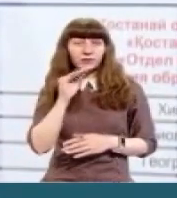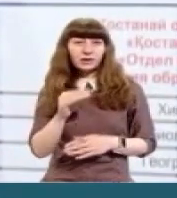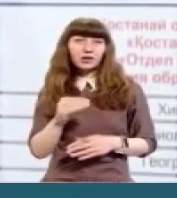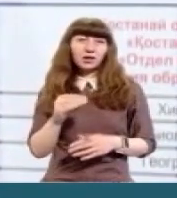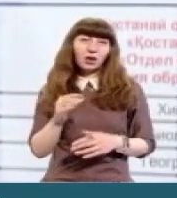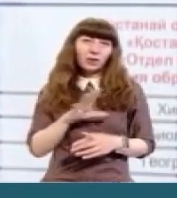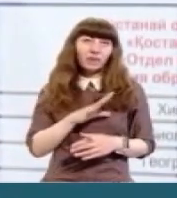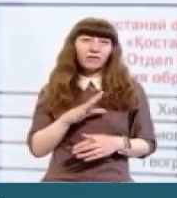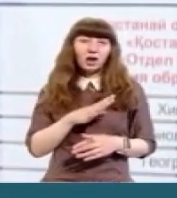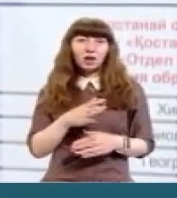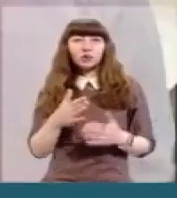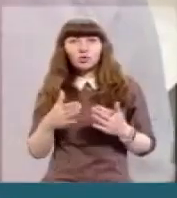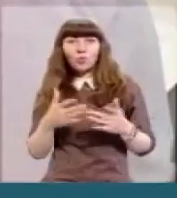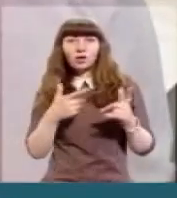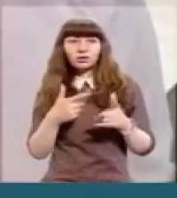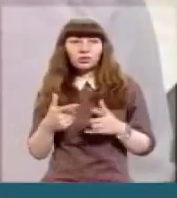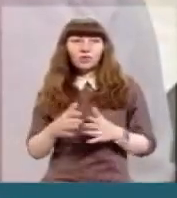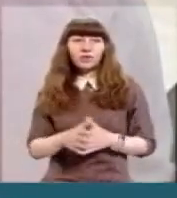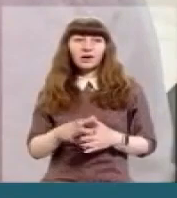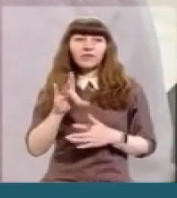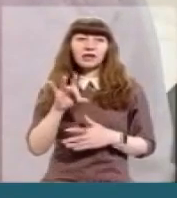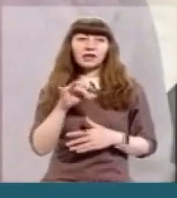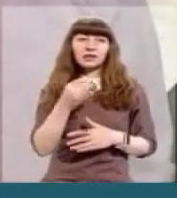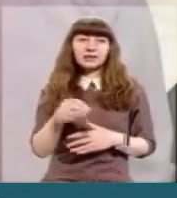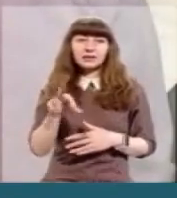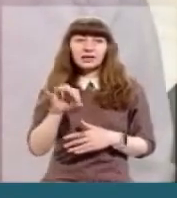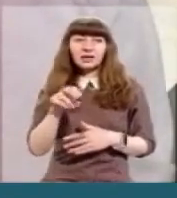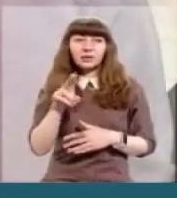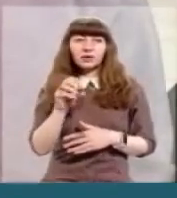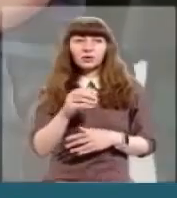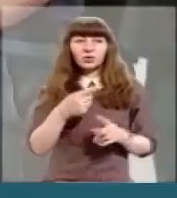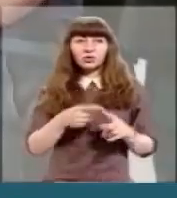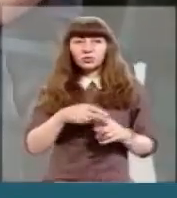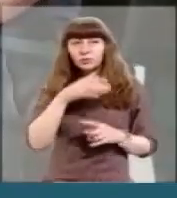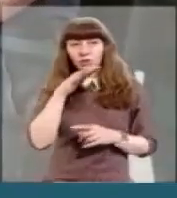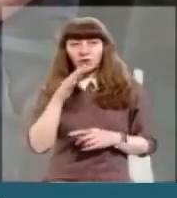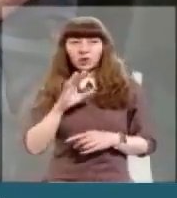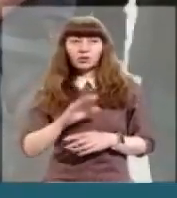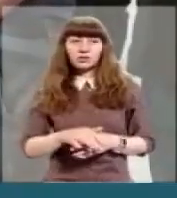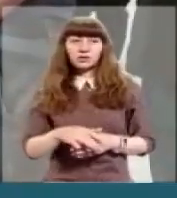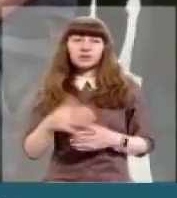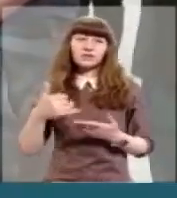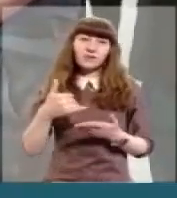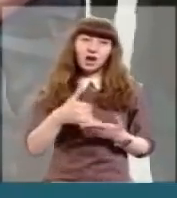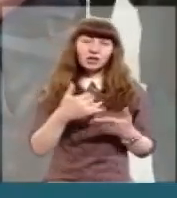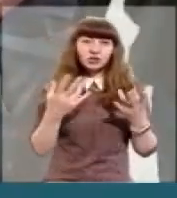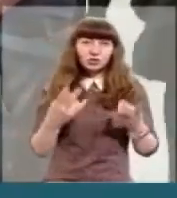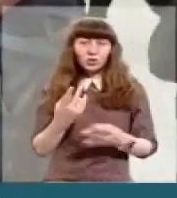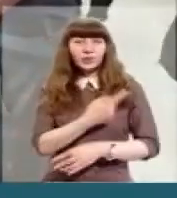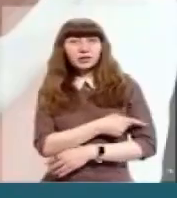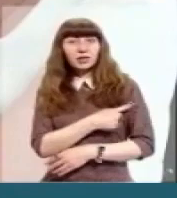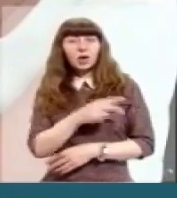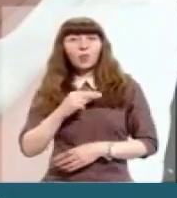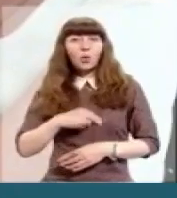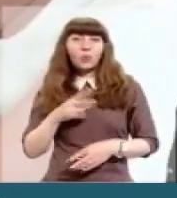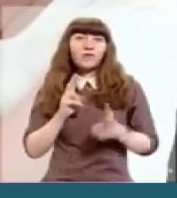готовлю, торты получаются. Вакансий на ярмарке представлено немало. Спросом пользуются механизаторы, сварщики, медицинские работники,